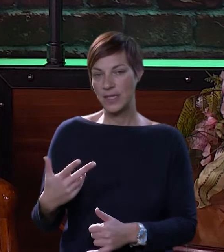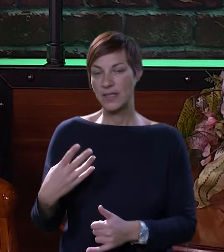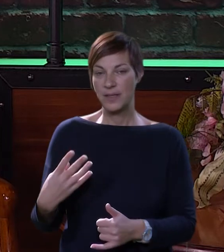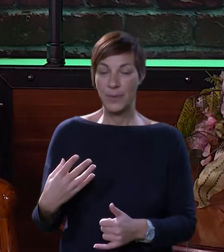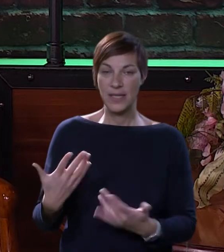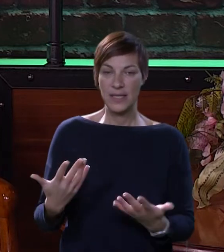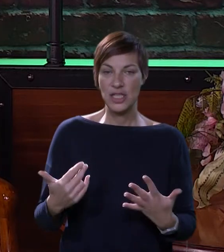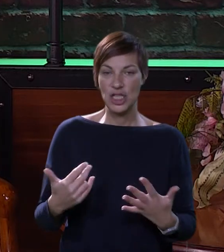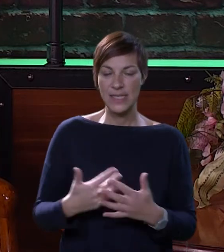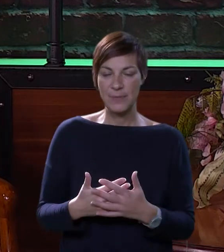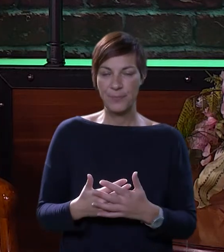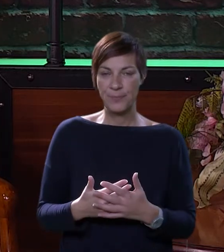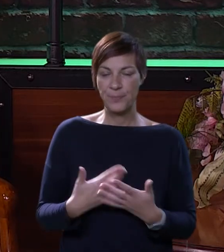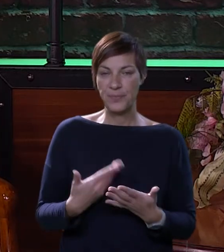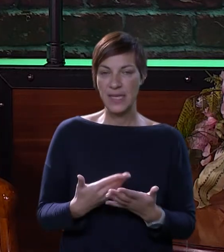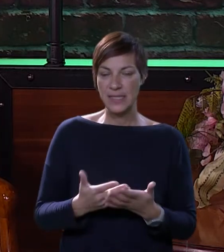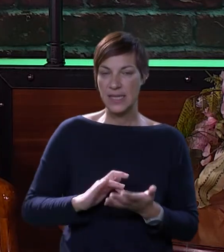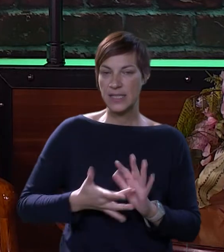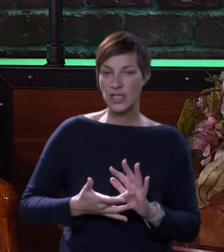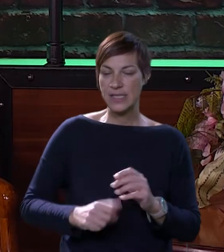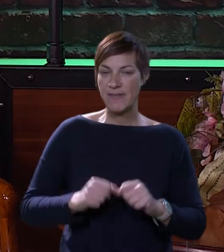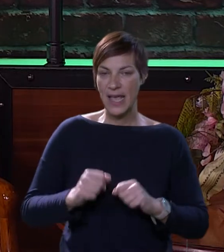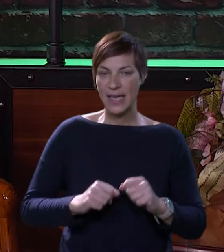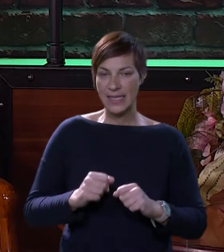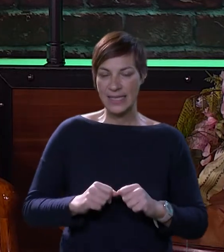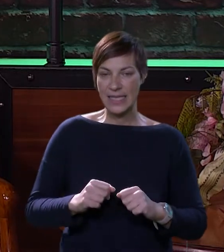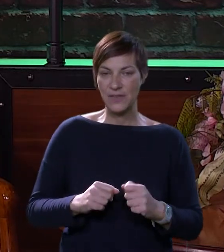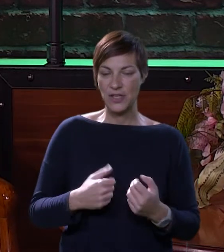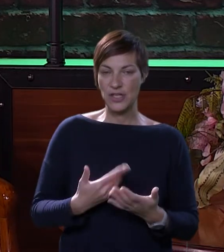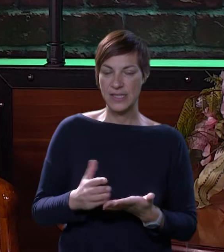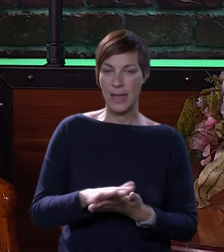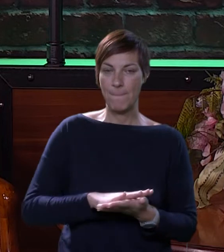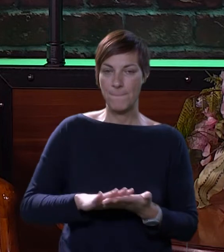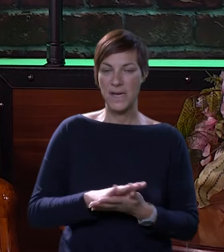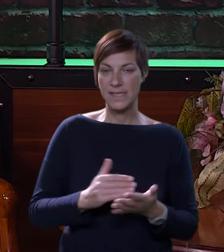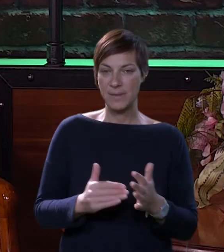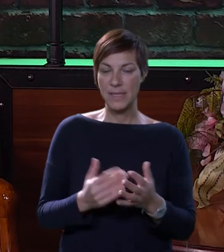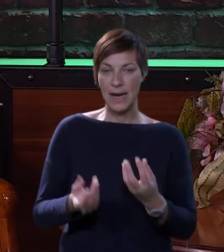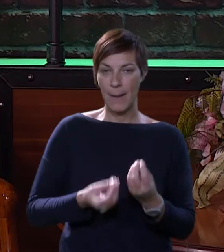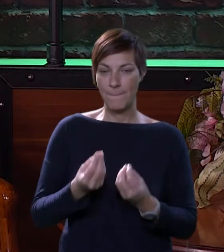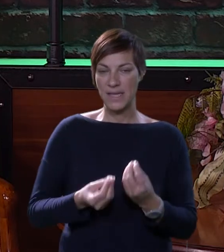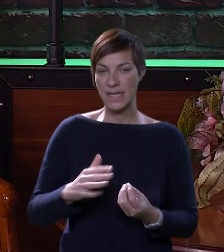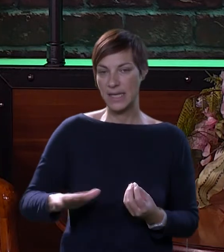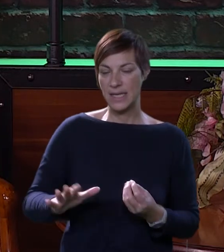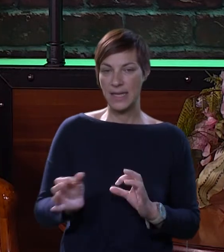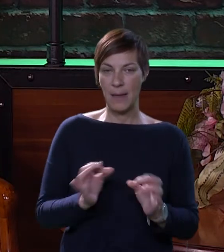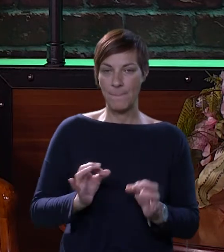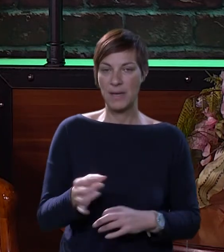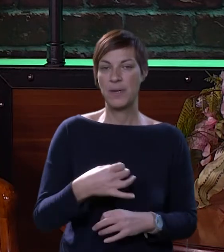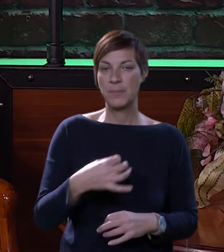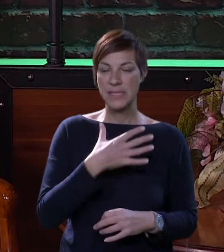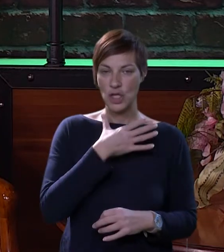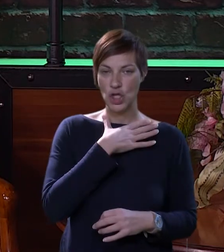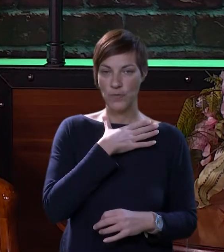tri, pet ili šest. Zato što sve aktivnosti, a baza bi trebala biti igra, dijete priprema za